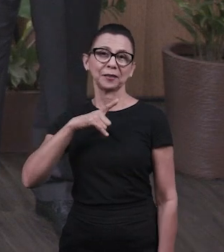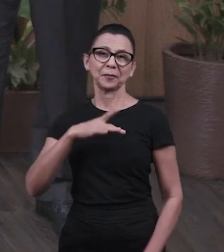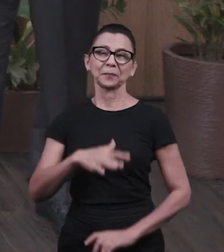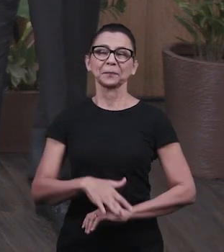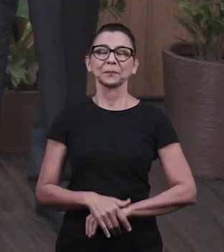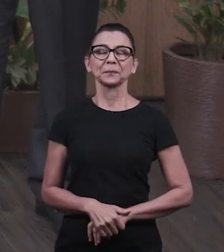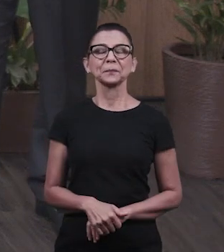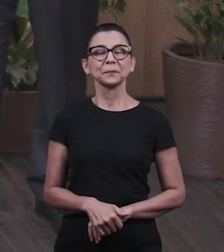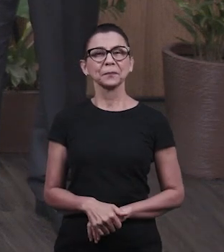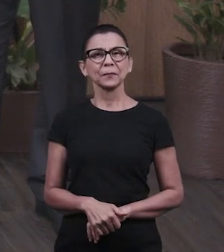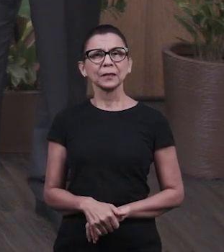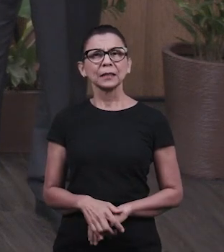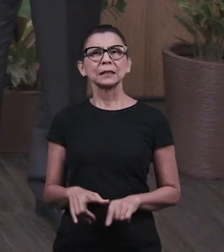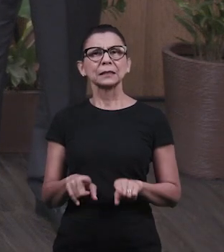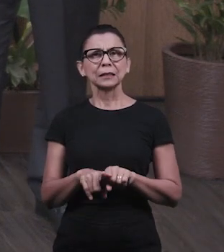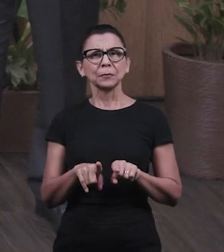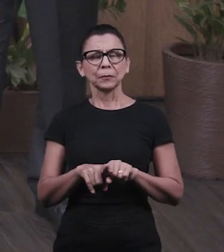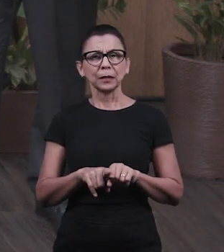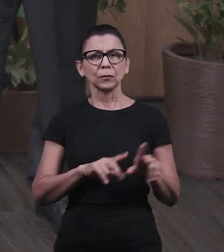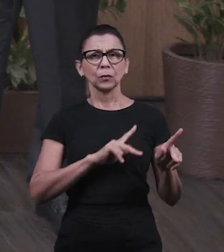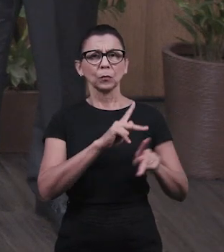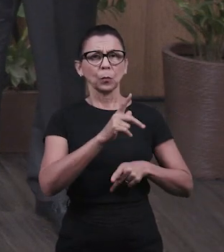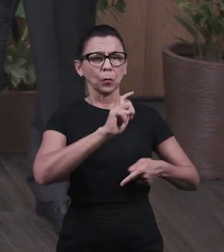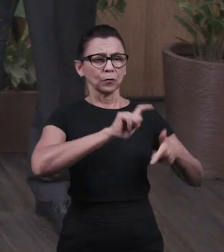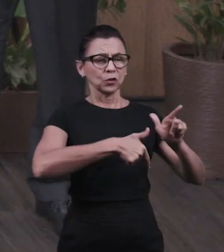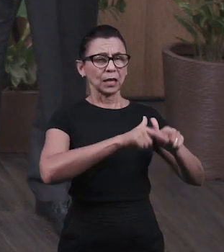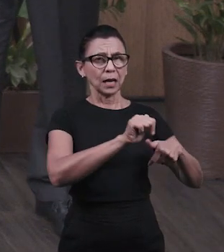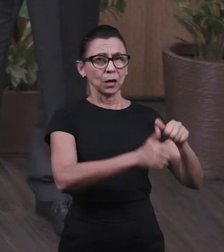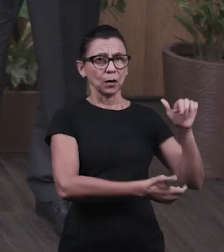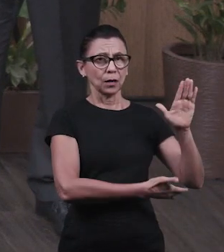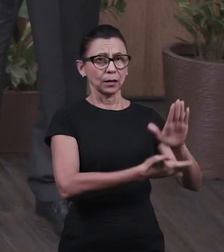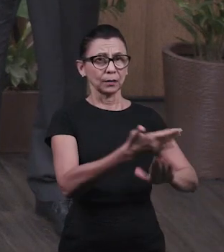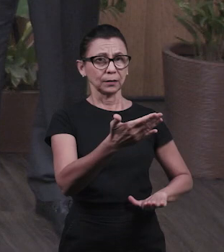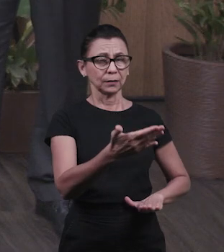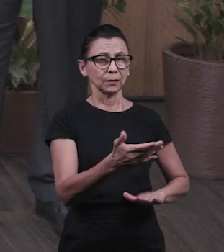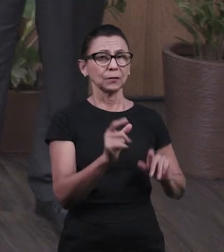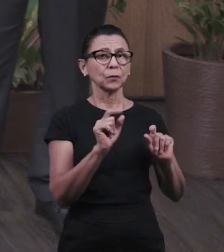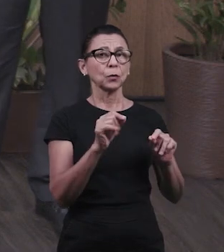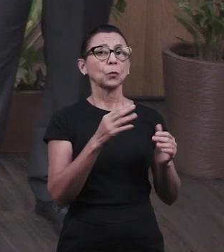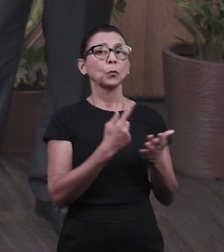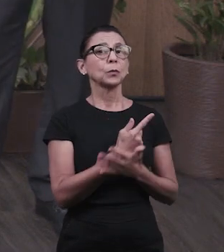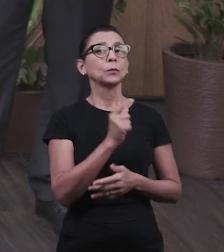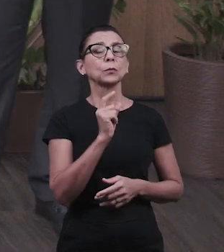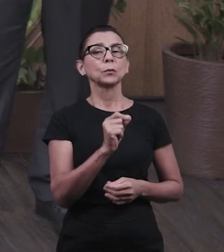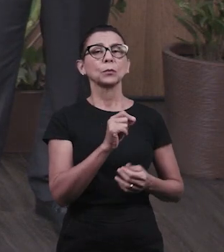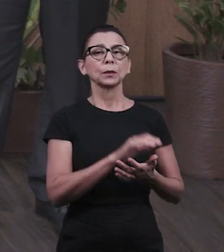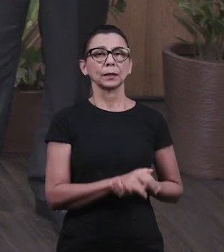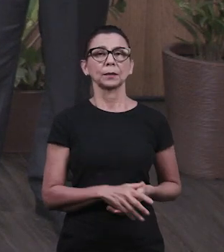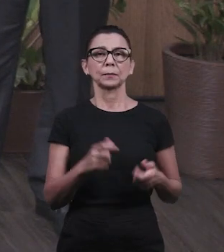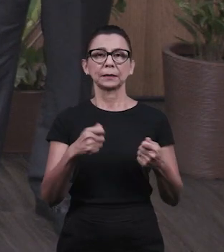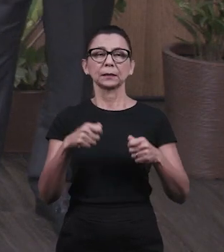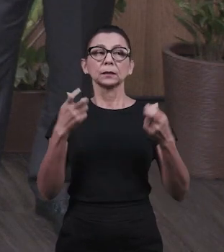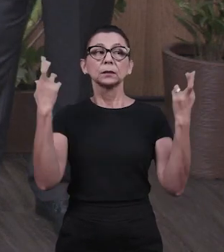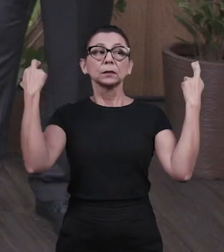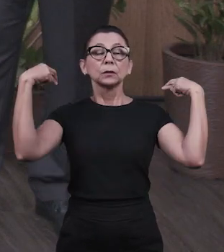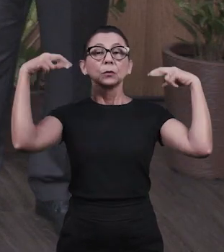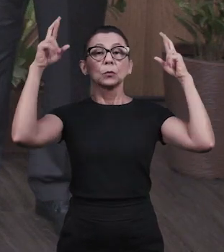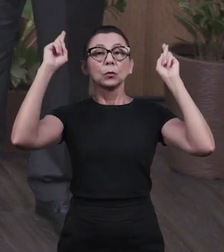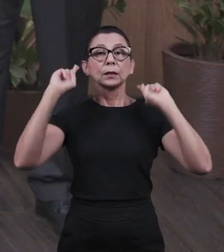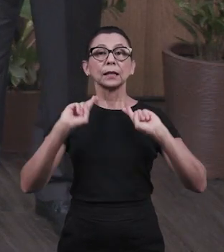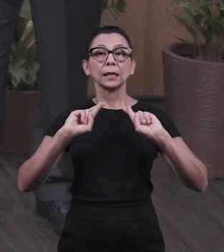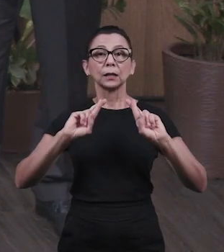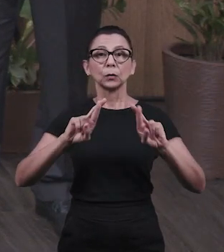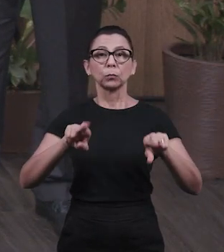элемент, момент исхода из Египта, это был агнец, испеченный на огне. Агнеца нельзя